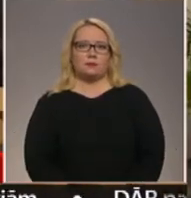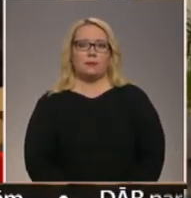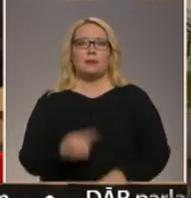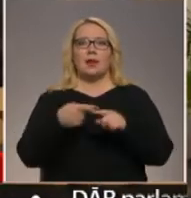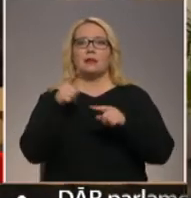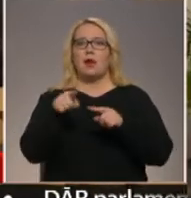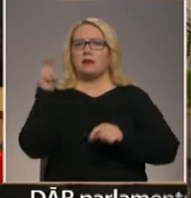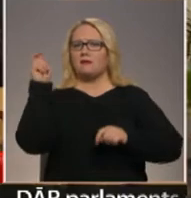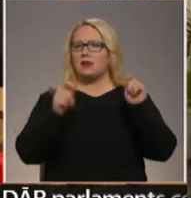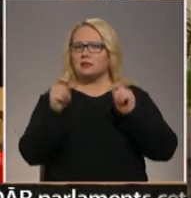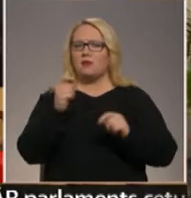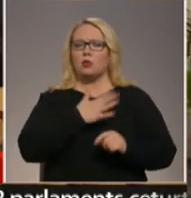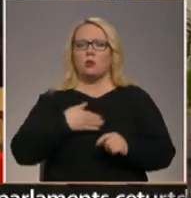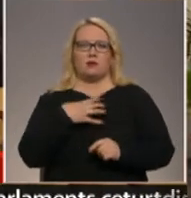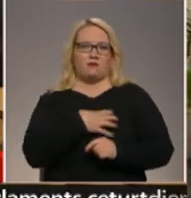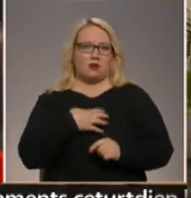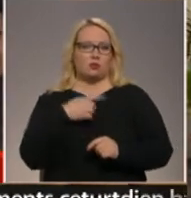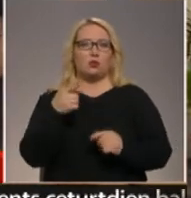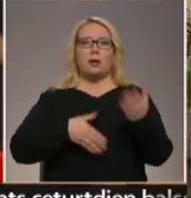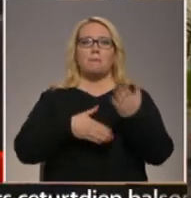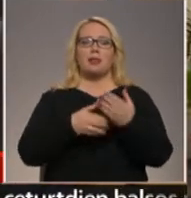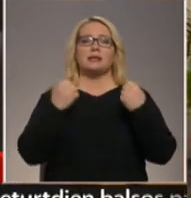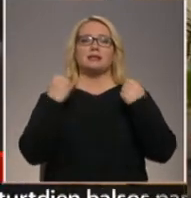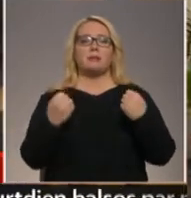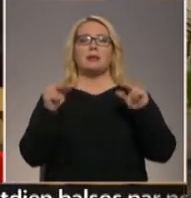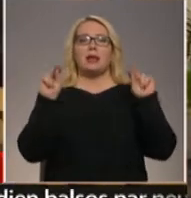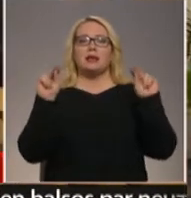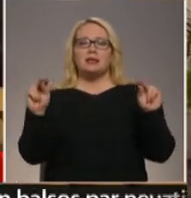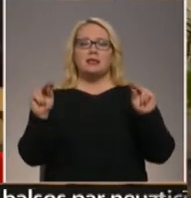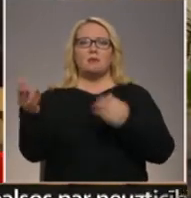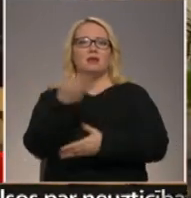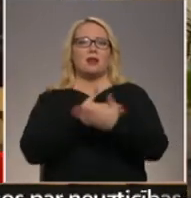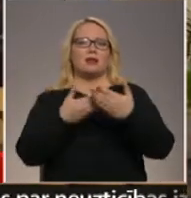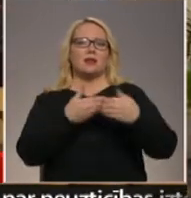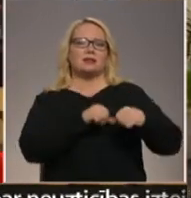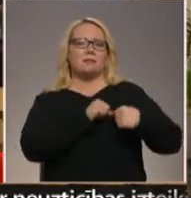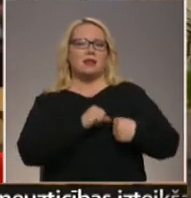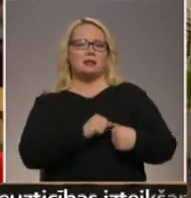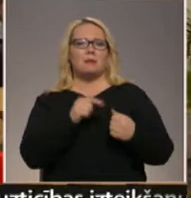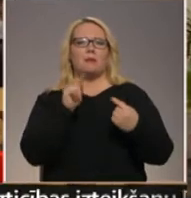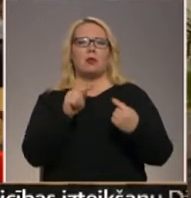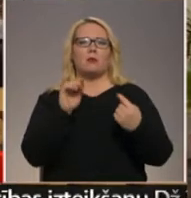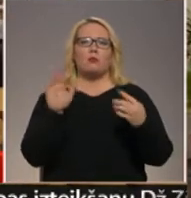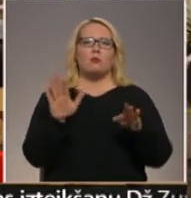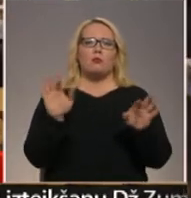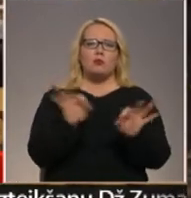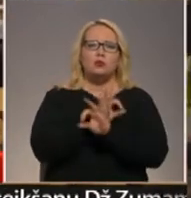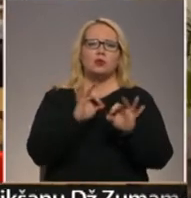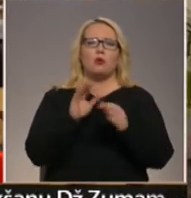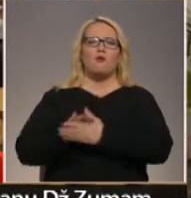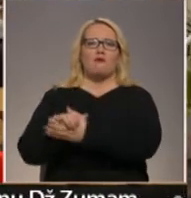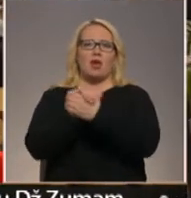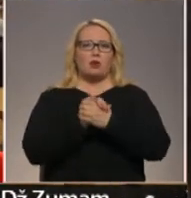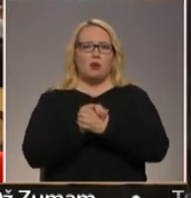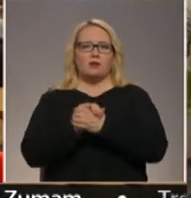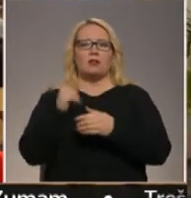Tādi festivāli ir ļoti vajadzīgi, jo tie palīdz stiprināt ticību, dalīties mīlestībā pret mūziku un vieno mūsu visus. Tās ir jaunas